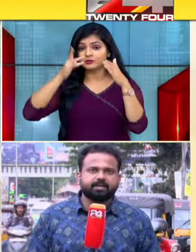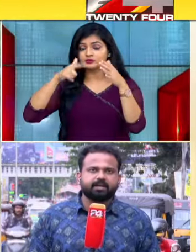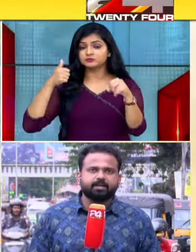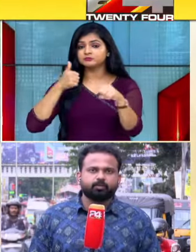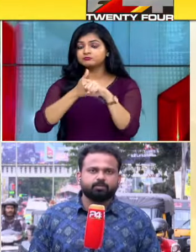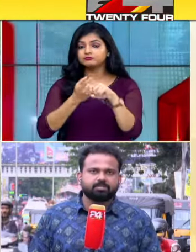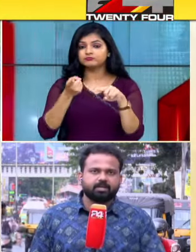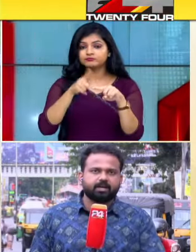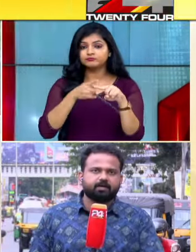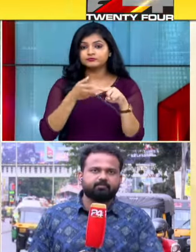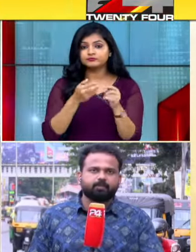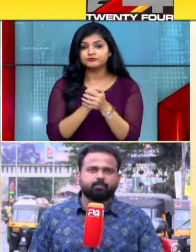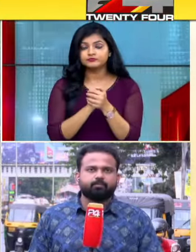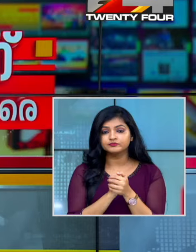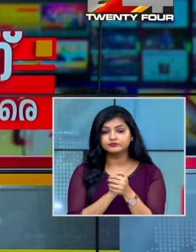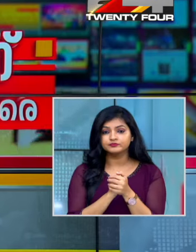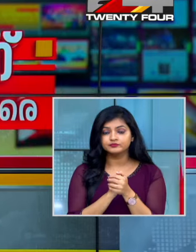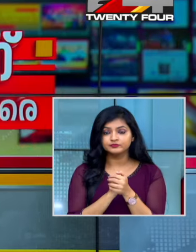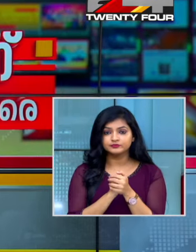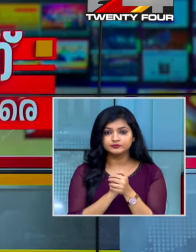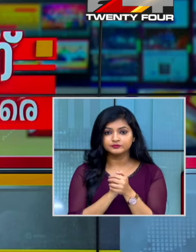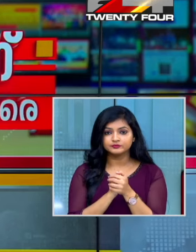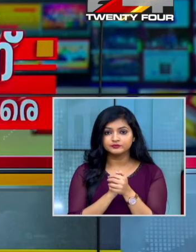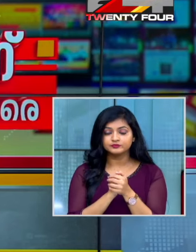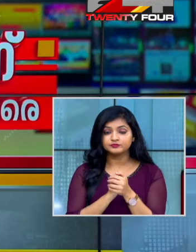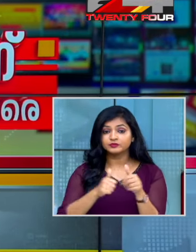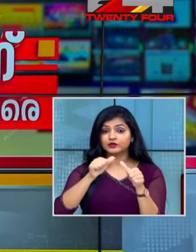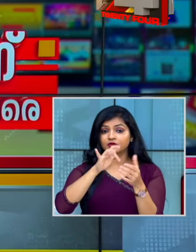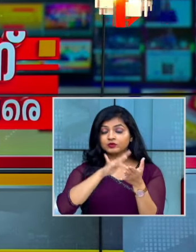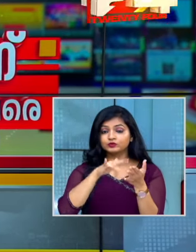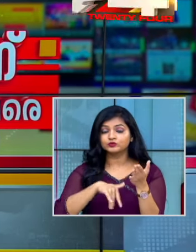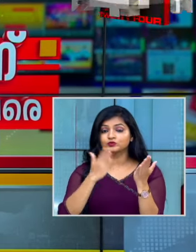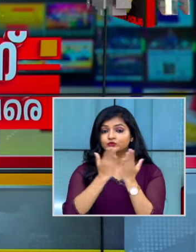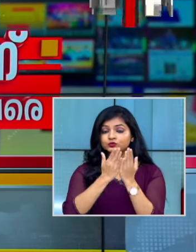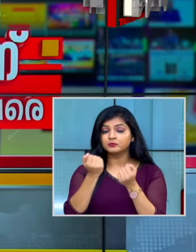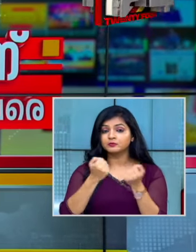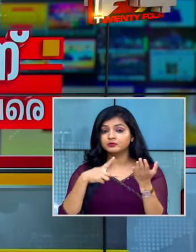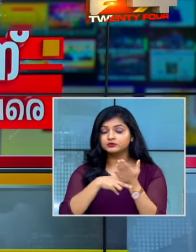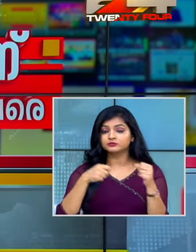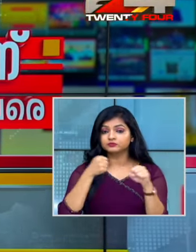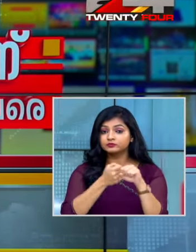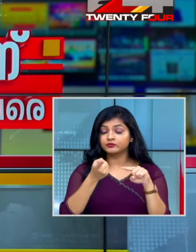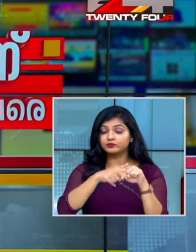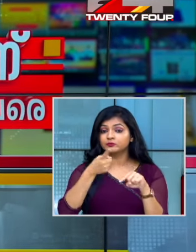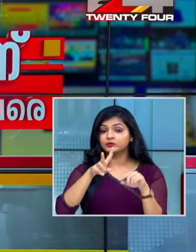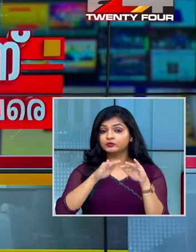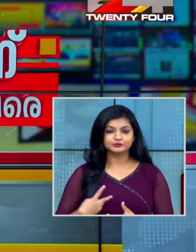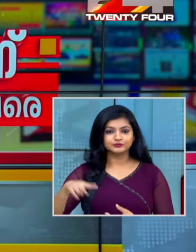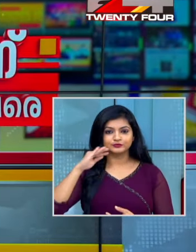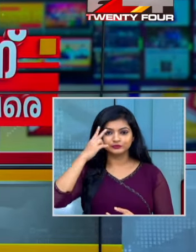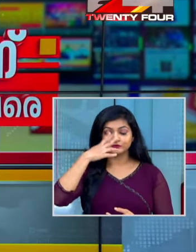ഇടിച്ചു കയറുകയായിരുന്നു. എം ജി പ്രതീഷാണ് വിവരങ്ങൾ നൽകിയത്. ആര്യനാടാണ് സ്കൂൾ ബസ് അപകടത്തിൽപ്പെട്ടത്. 12 കുട്ടികൾക്കാണ്